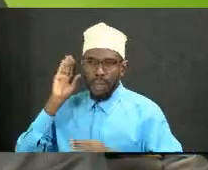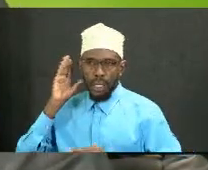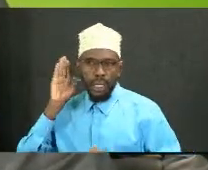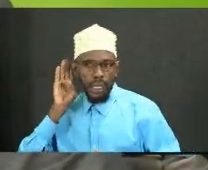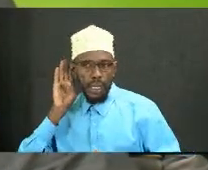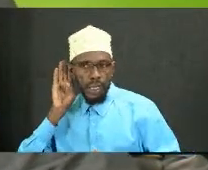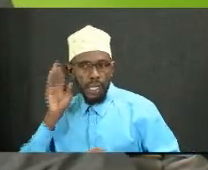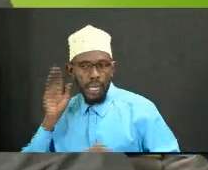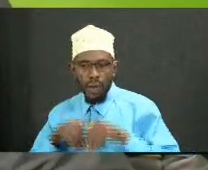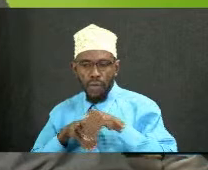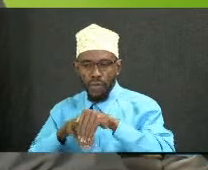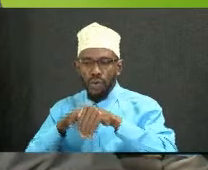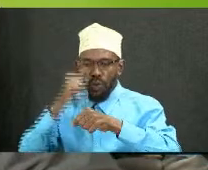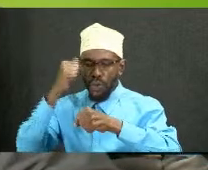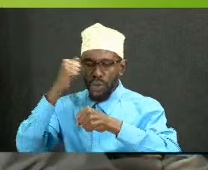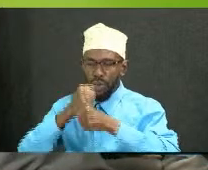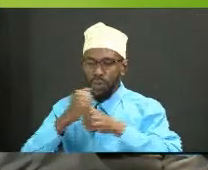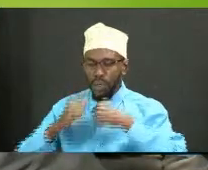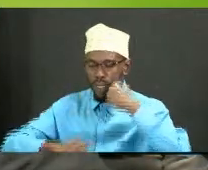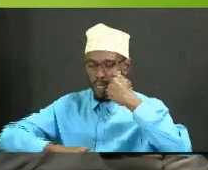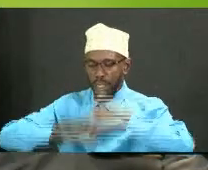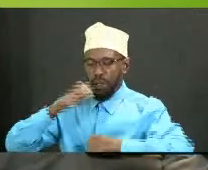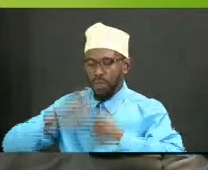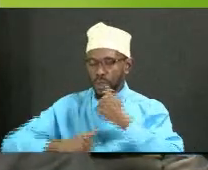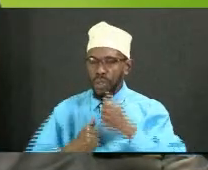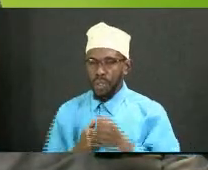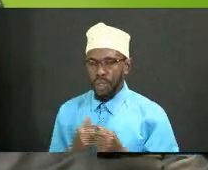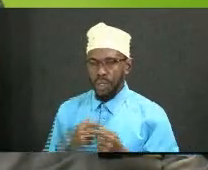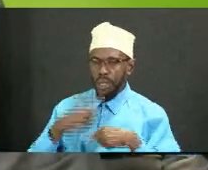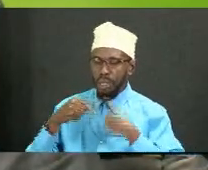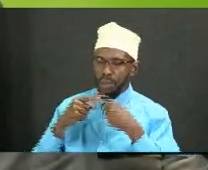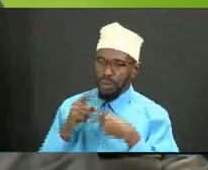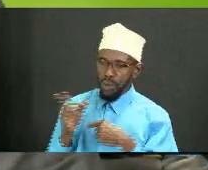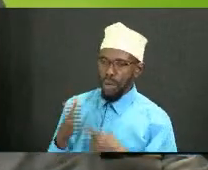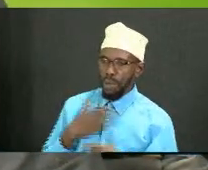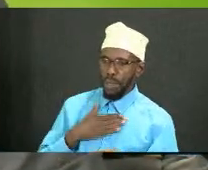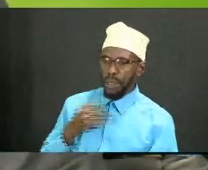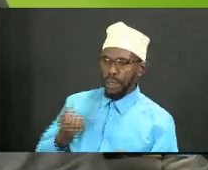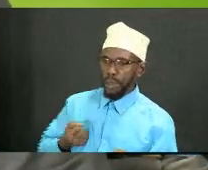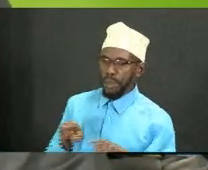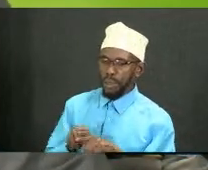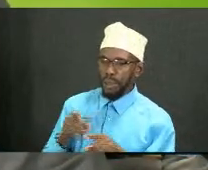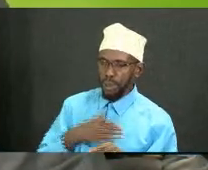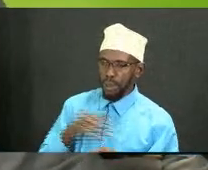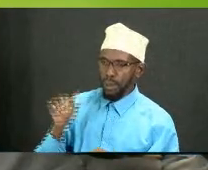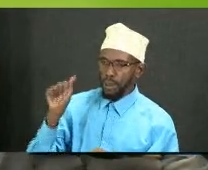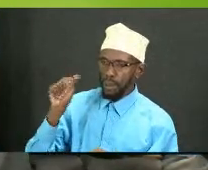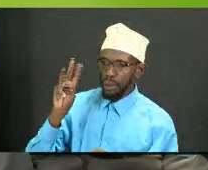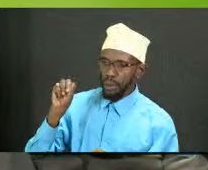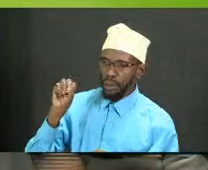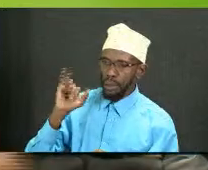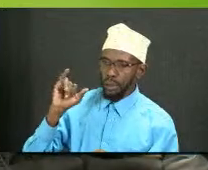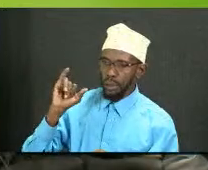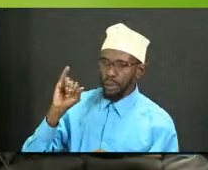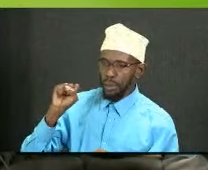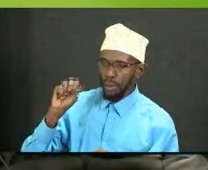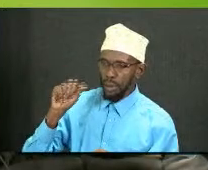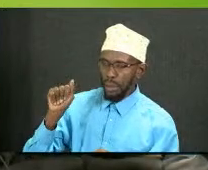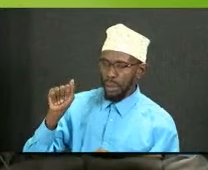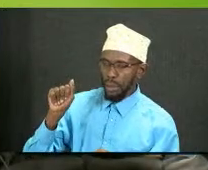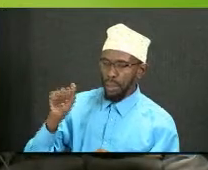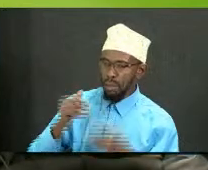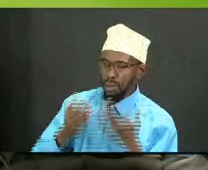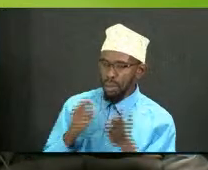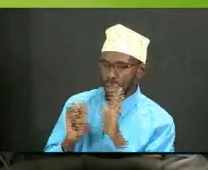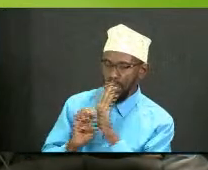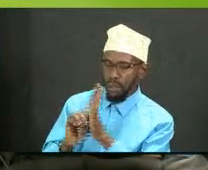na kufuata na kutekeleza. Nikija kwako dadangu Hamisa, mathalan